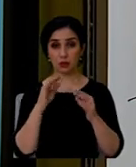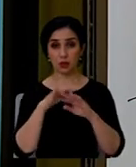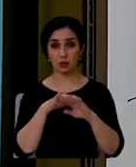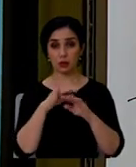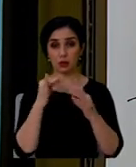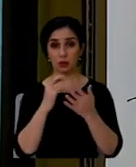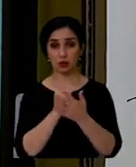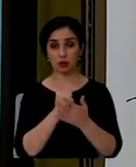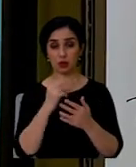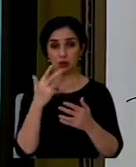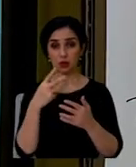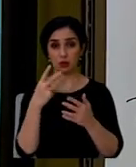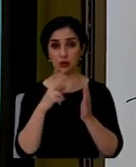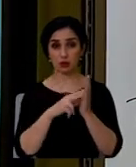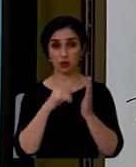и получаем